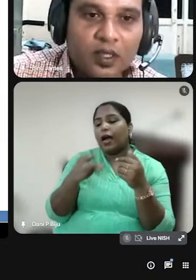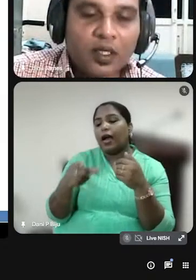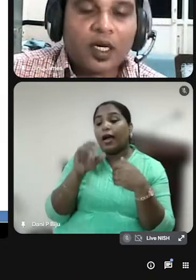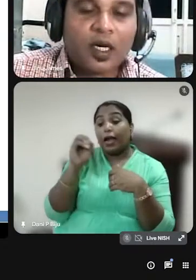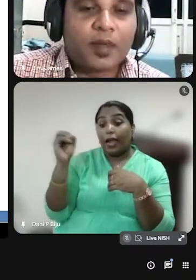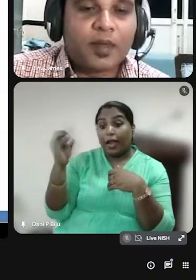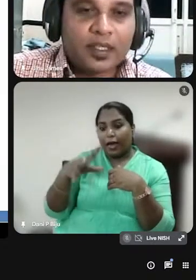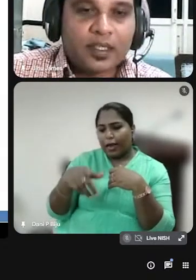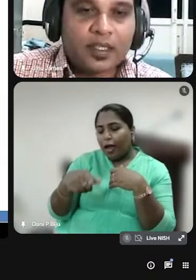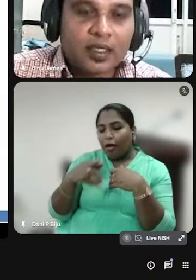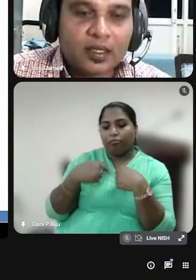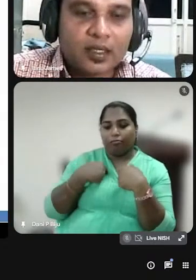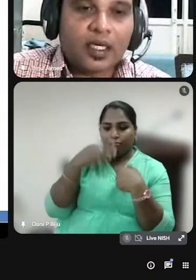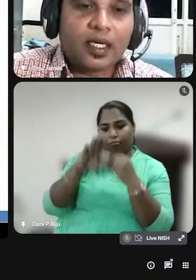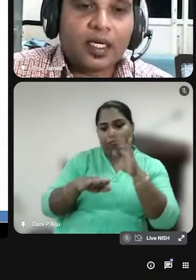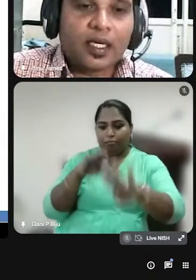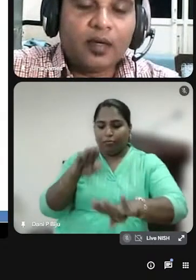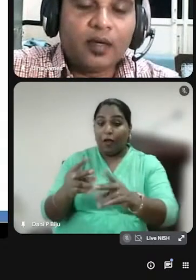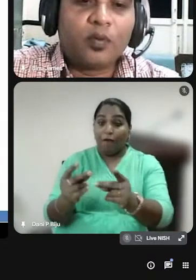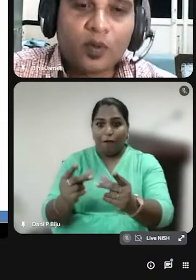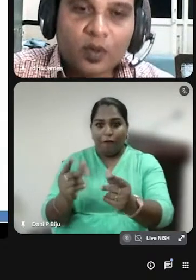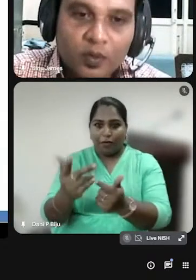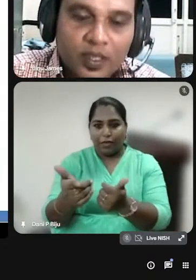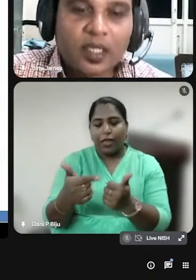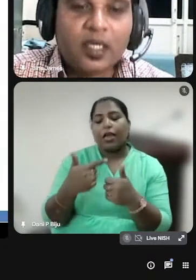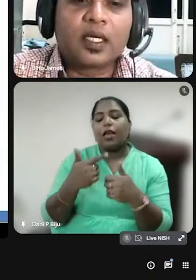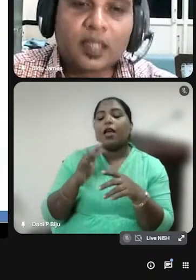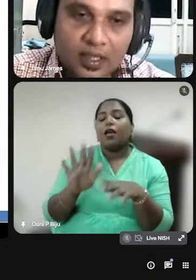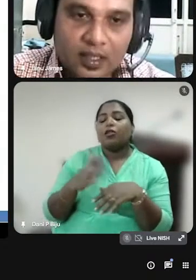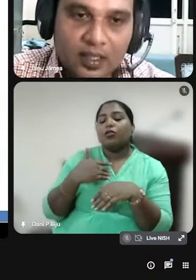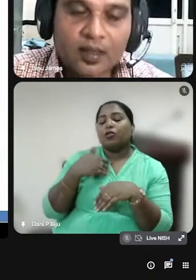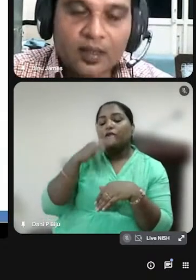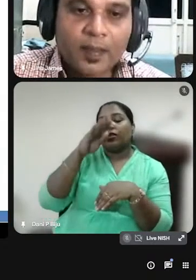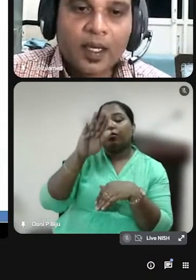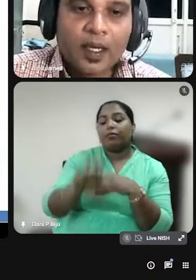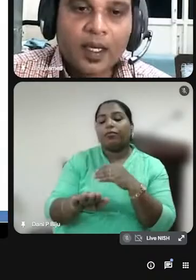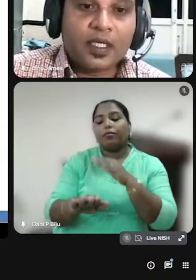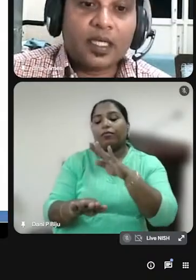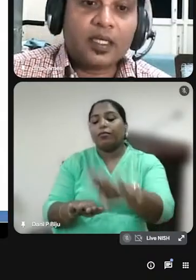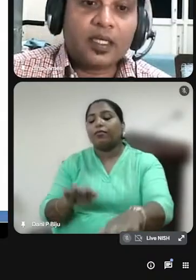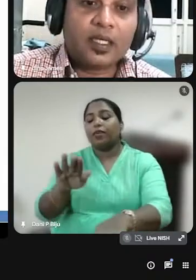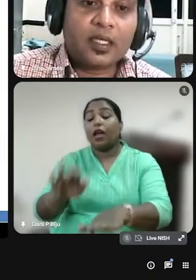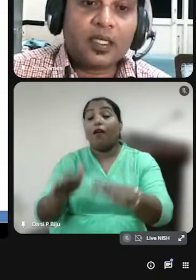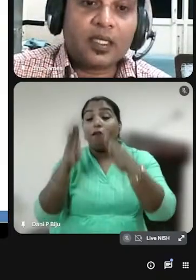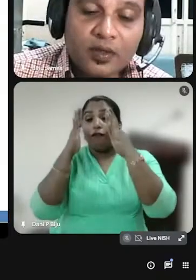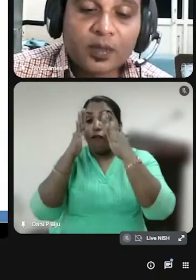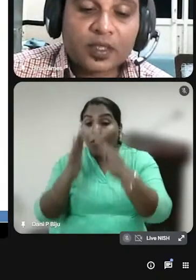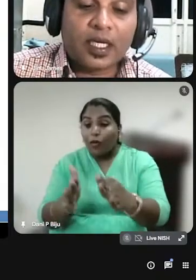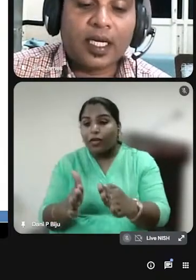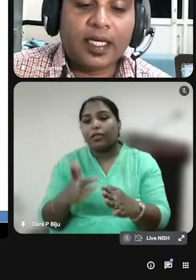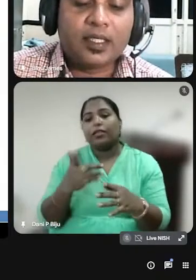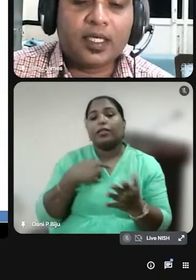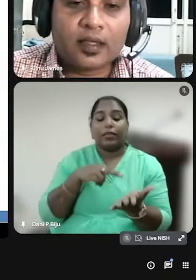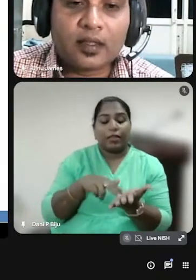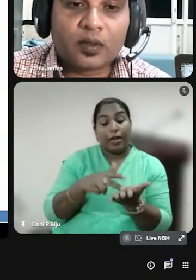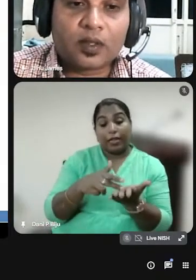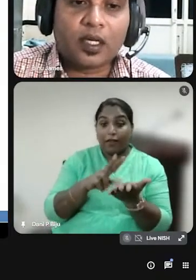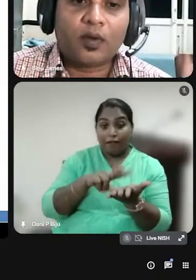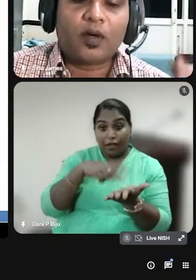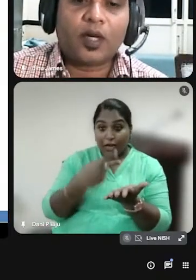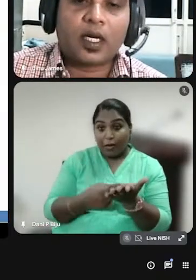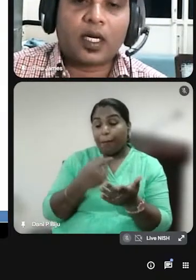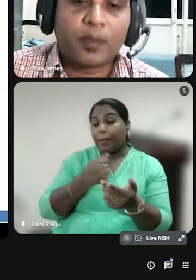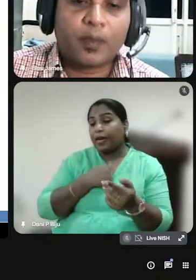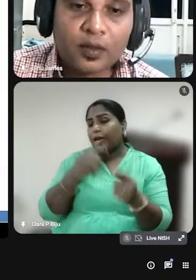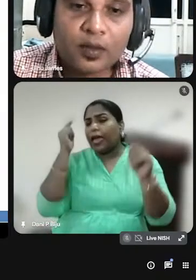എന്നുള്ളതാണ്. അപ്പൊ ലൈറ്റ് കാണുന്നിടത്തേക്ക് എന്റെ കാല് പോകുമ്പോൾ ഓട്ടോമാറ്റിക്കലി ഞാൻ നടക്കും. അപ്പൊ ഞാൻ നടന്നാൽ ഞാൻ വീഴും, പക്ഷെ ലൈറ്റ് കാണുന്നിടത്തോട്ട്,